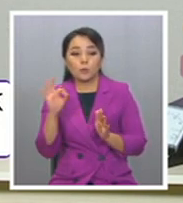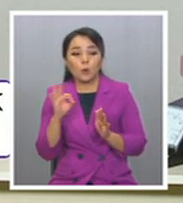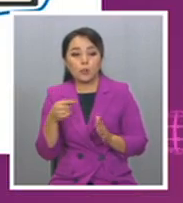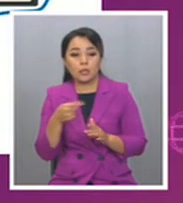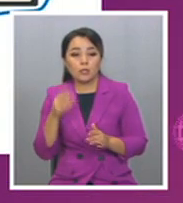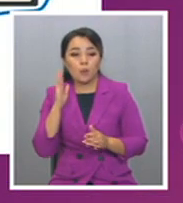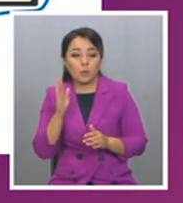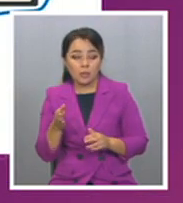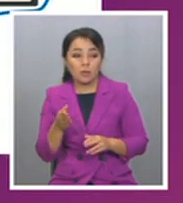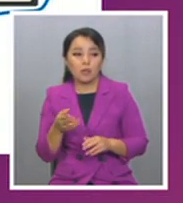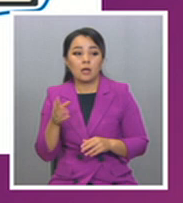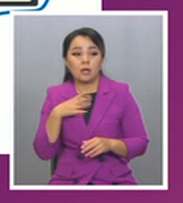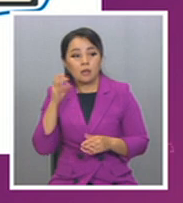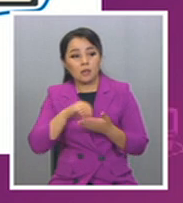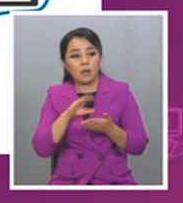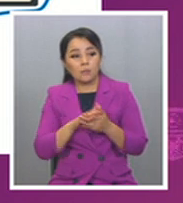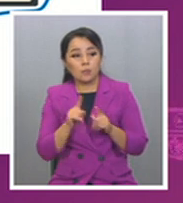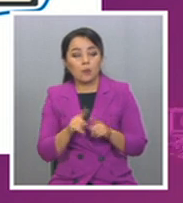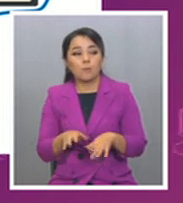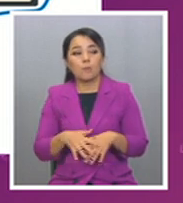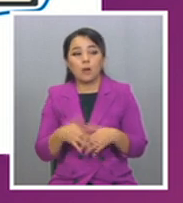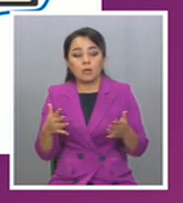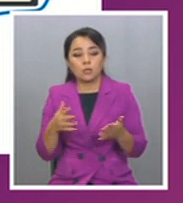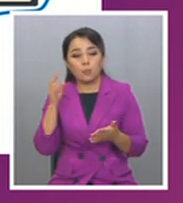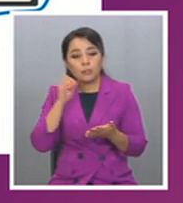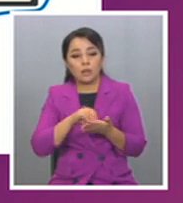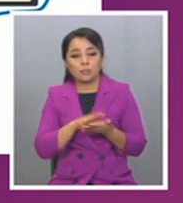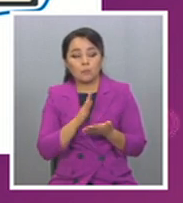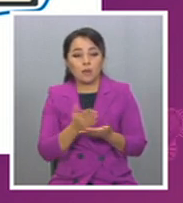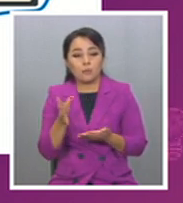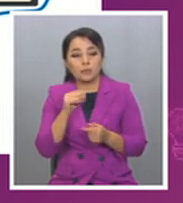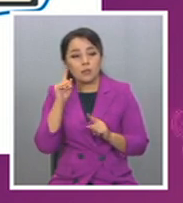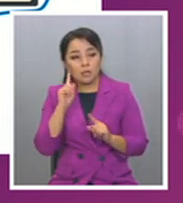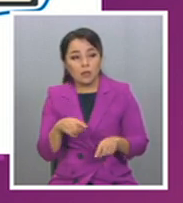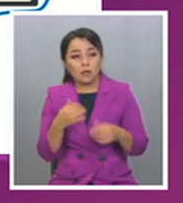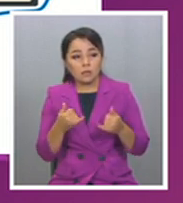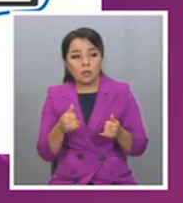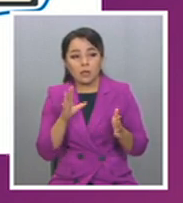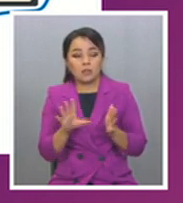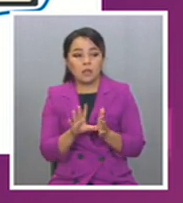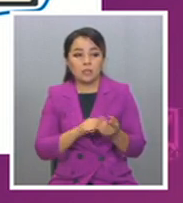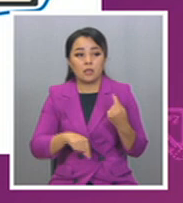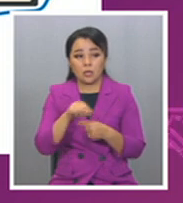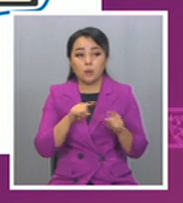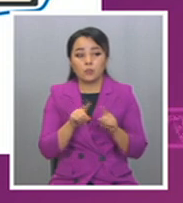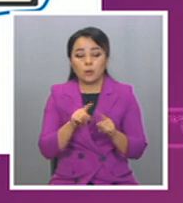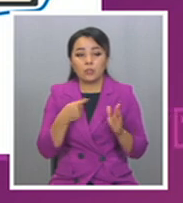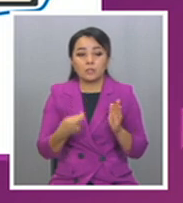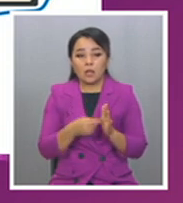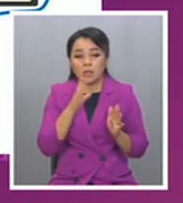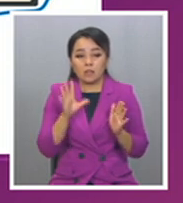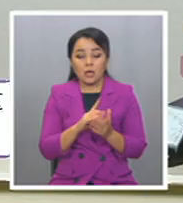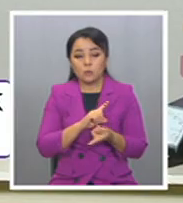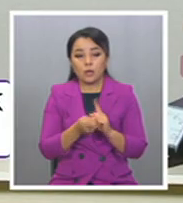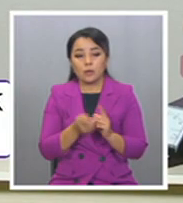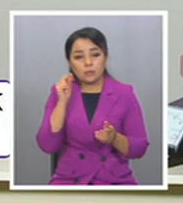ал конденсатордағы зарядымыз максимум мәніне ие болады. Және ескеруіміз керек, конденсатордағы астарларындағы зарядтың таңбасы өзгереді.